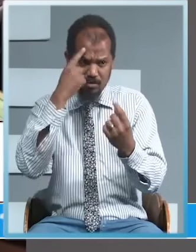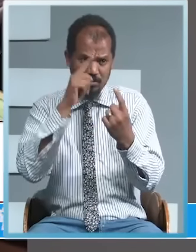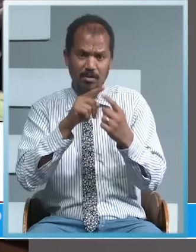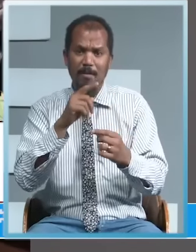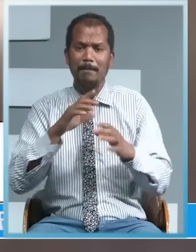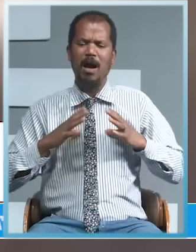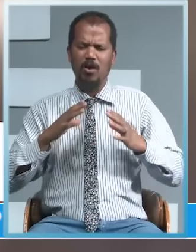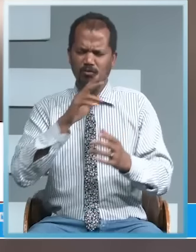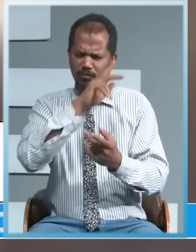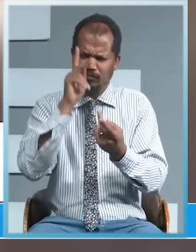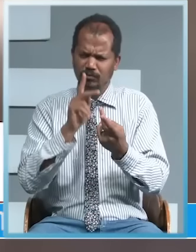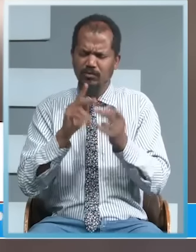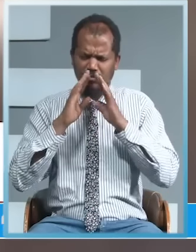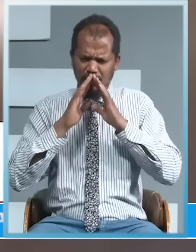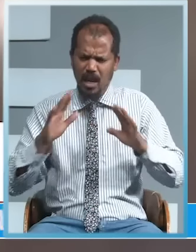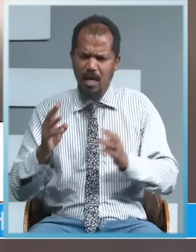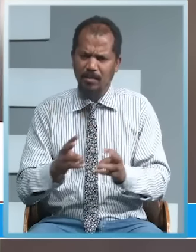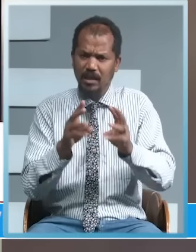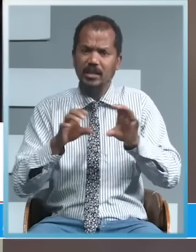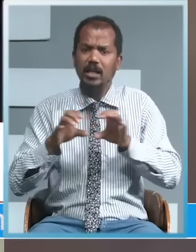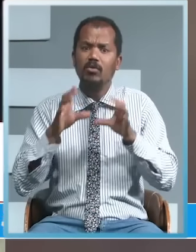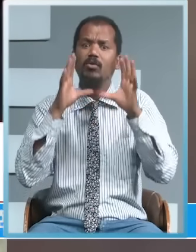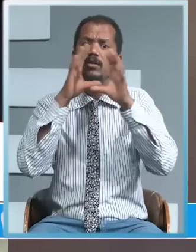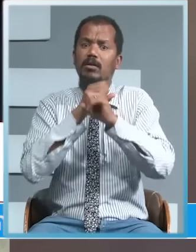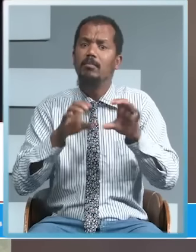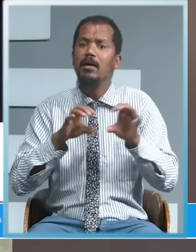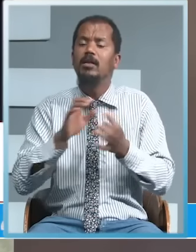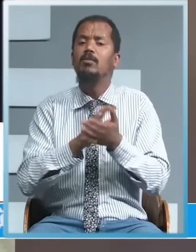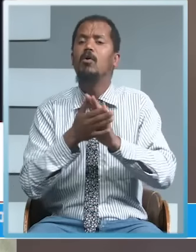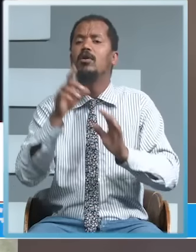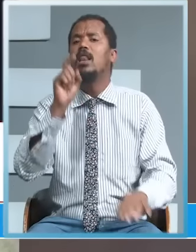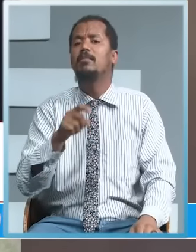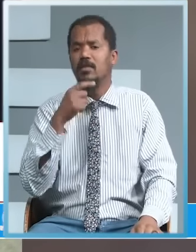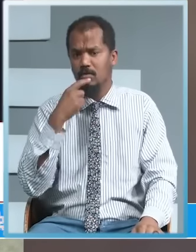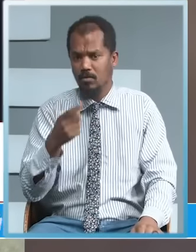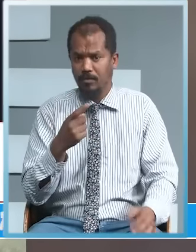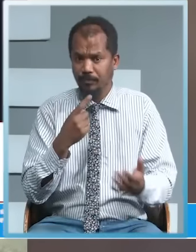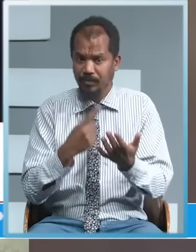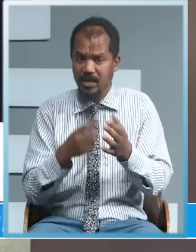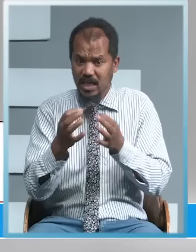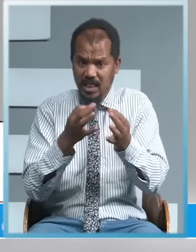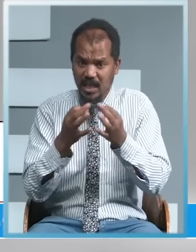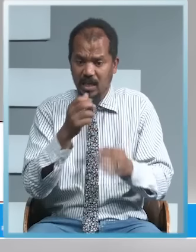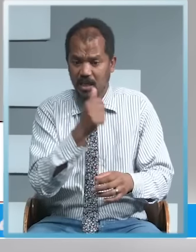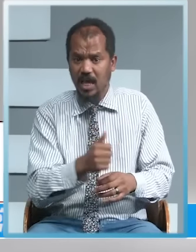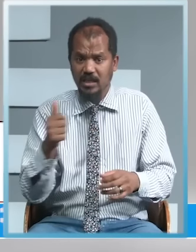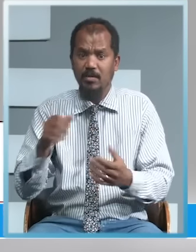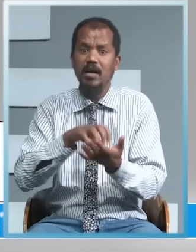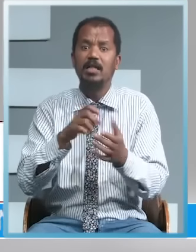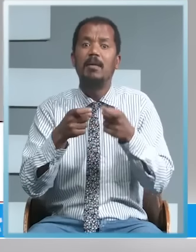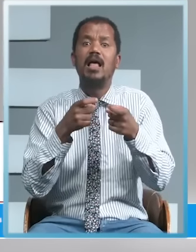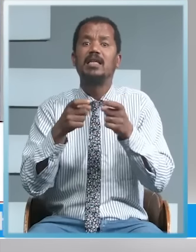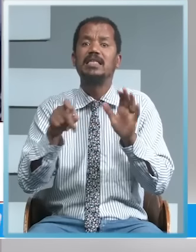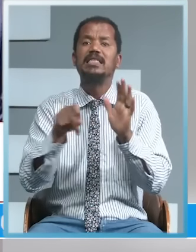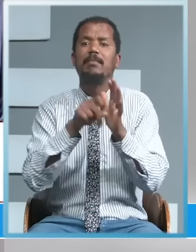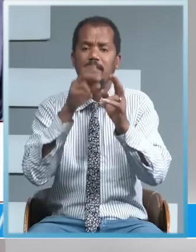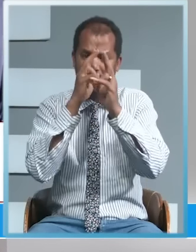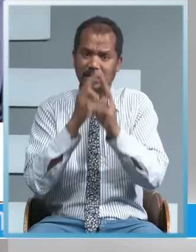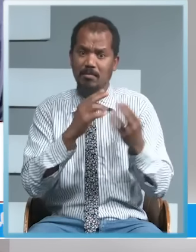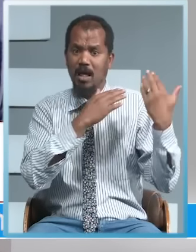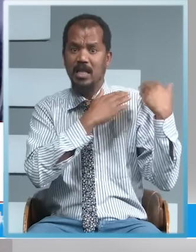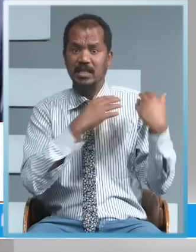በዓሉ ፍጹም ሰላማዊ በሆነ መንገድ ተካሂዶ እንዲጠናቀቅ ማድረግ መሆን አለበትም ተብሏል። ይህ የተገለጸው የአዲስ አበባ ከተማ አስተዳደር ደንብ